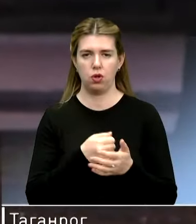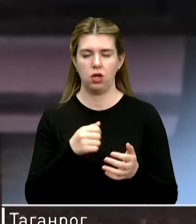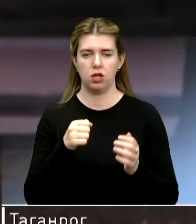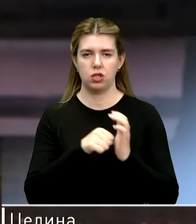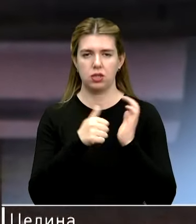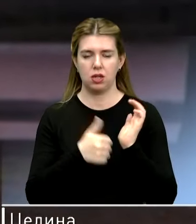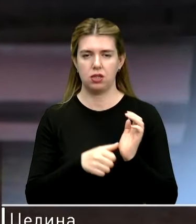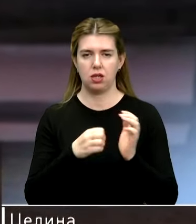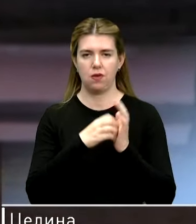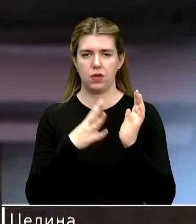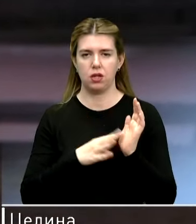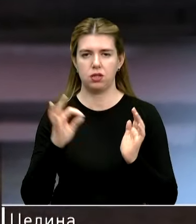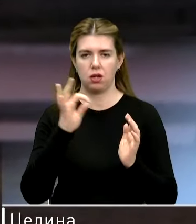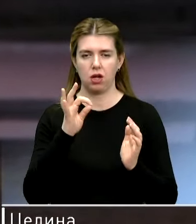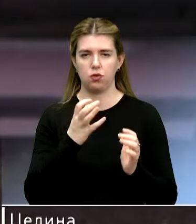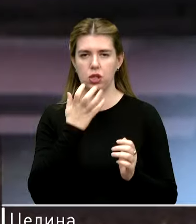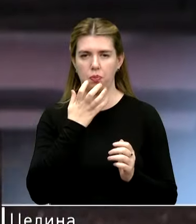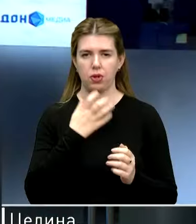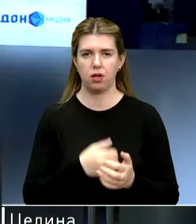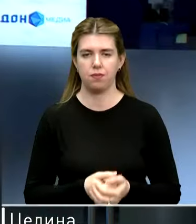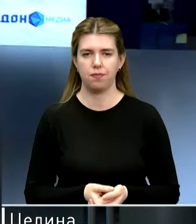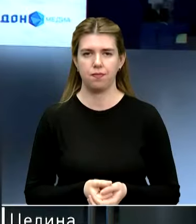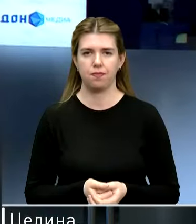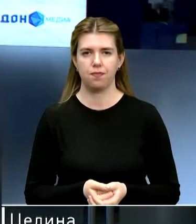пределах 16-19 градусов тепла.